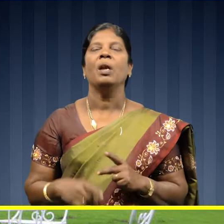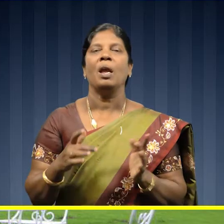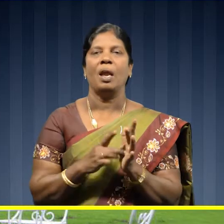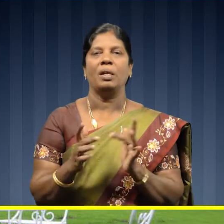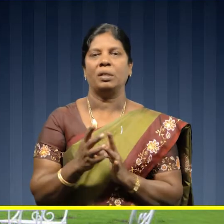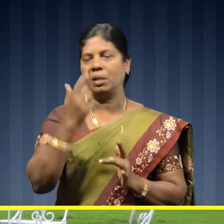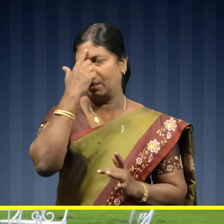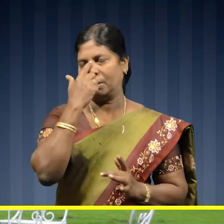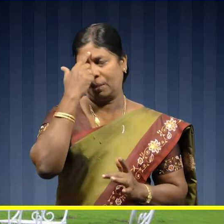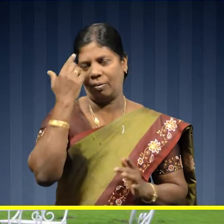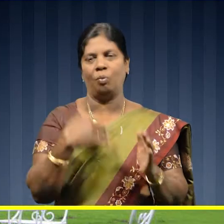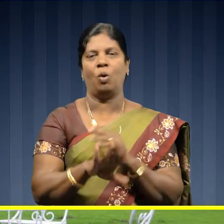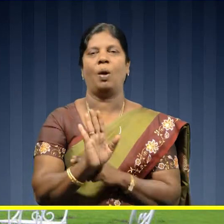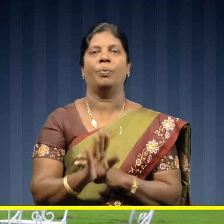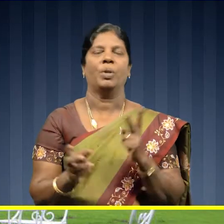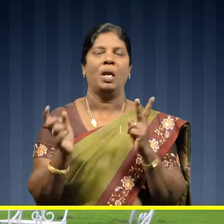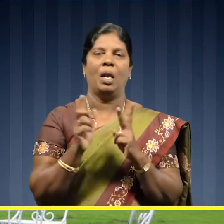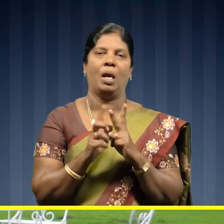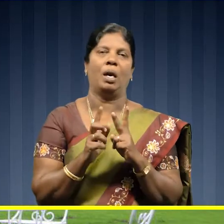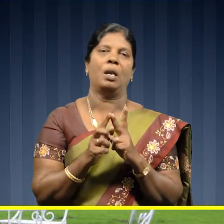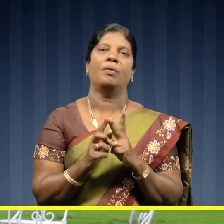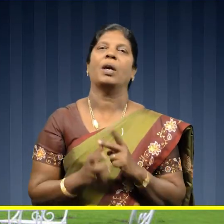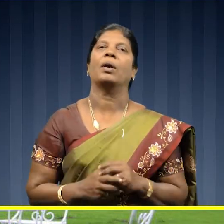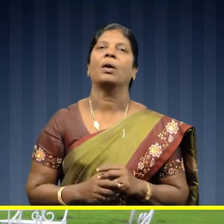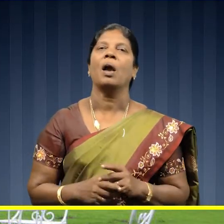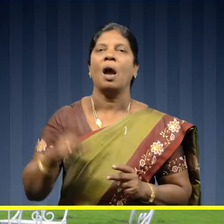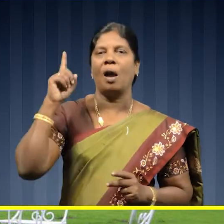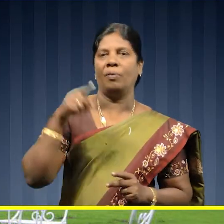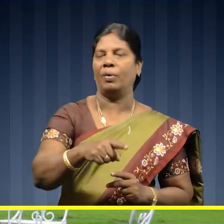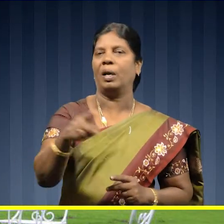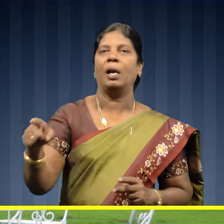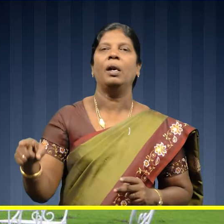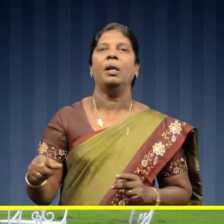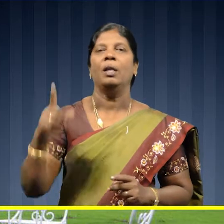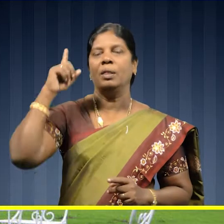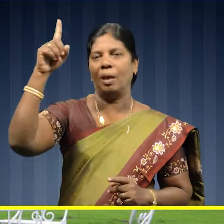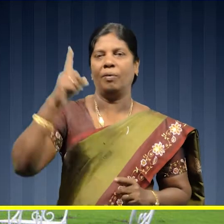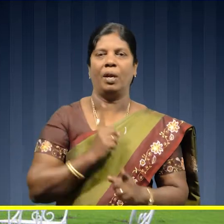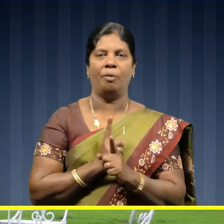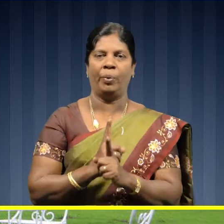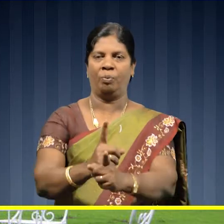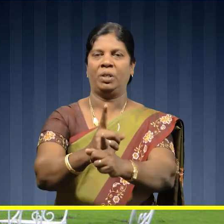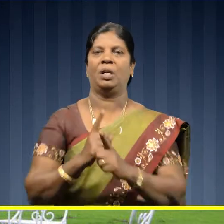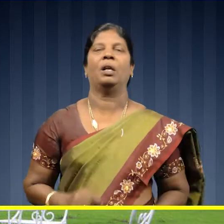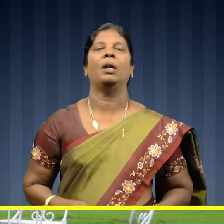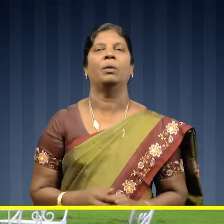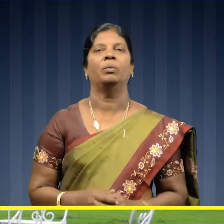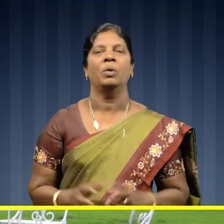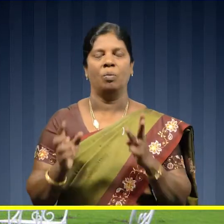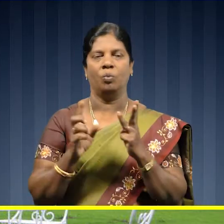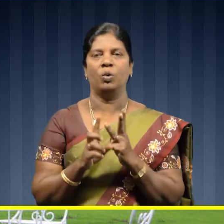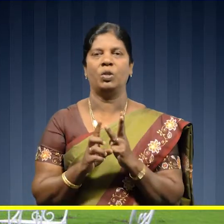வந்தார்கள், இயேசு கிறிஸ்துவின் மூலமாக. இரண்டாவதாக அவர்கள் கடவுளை